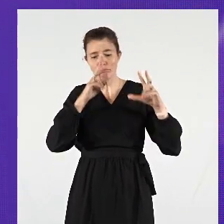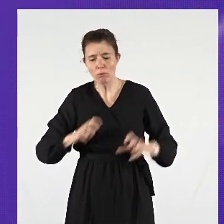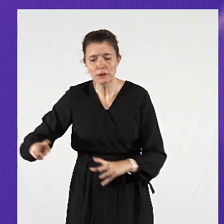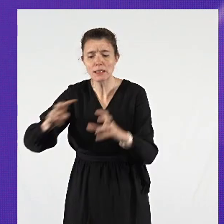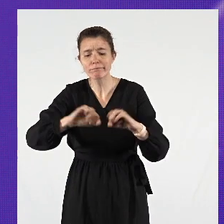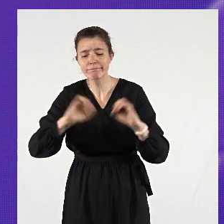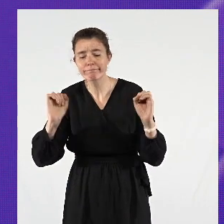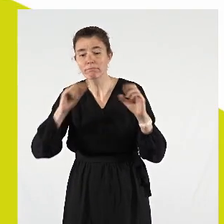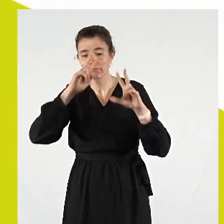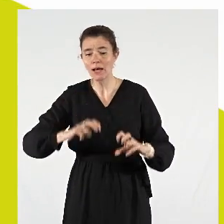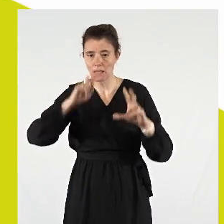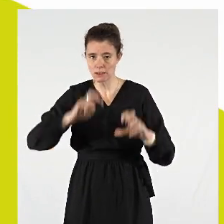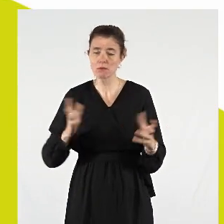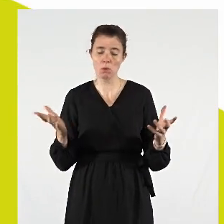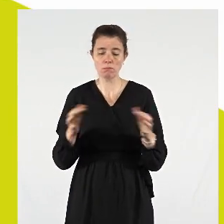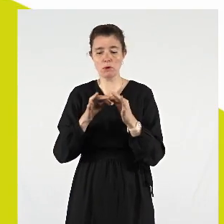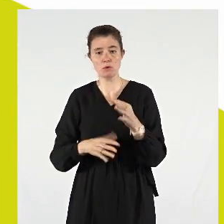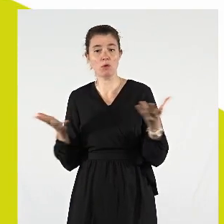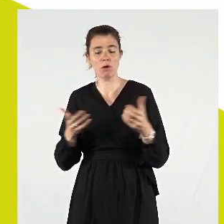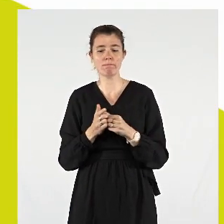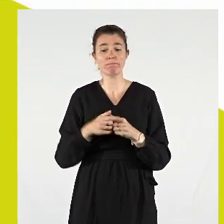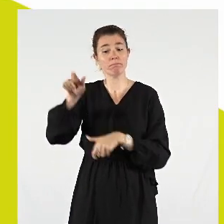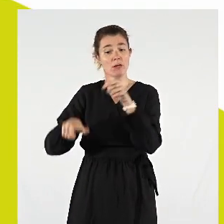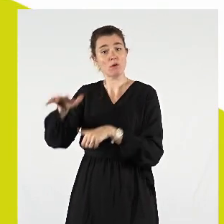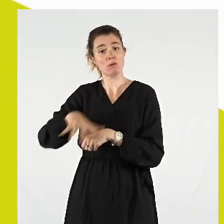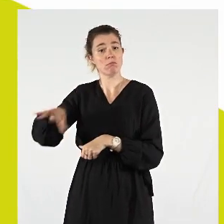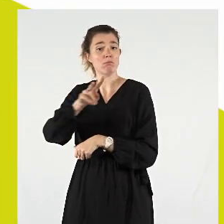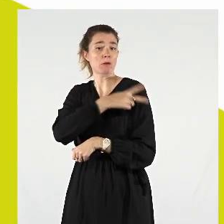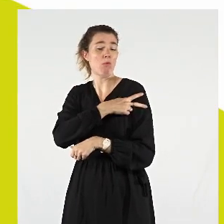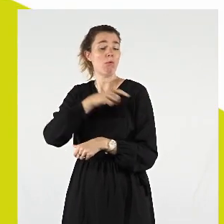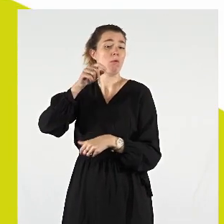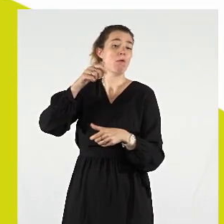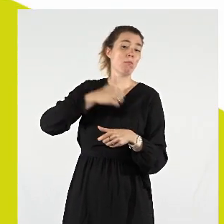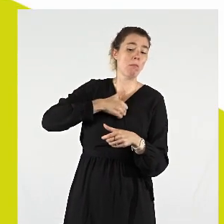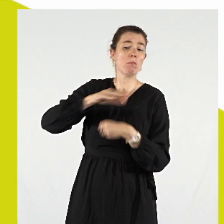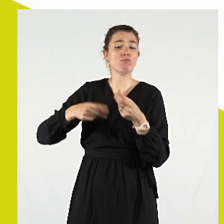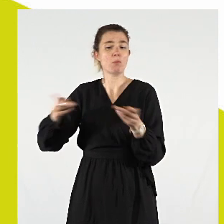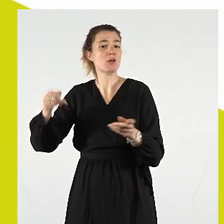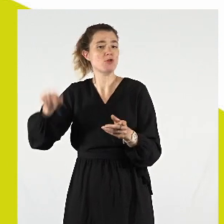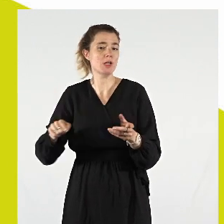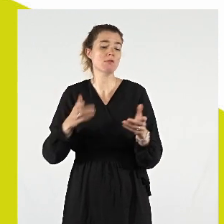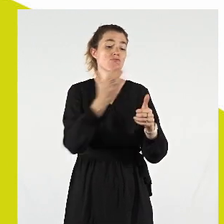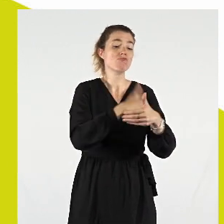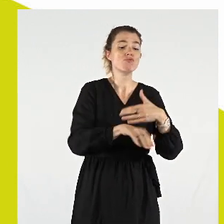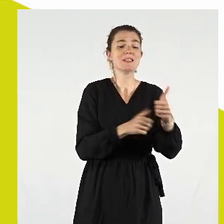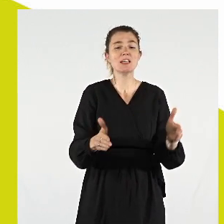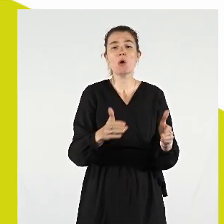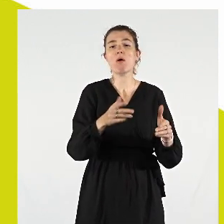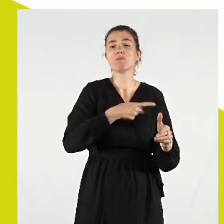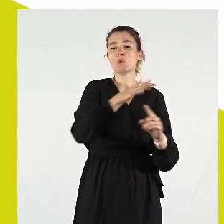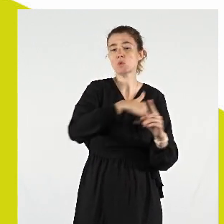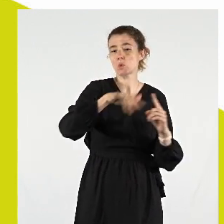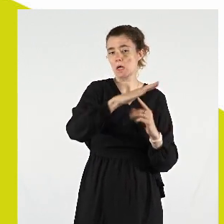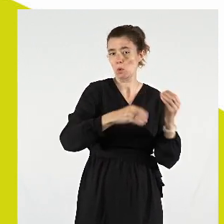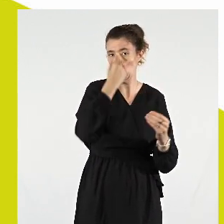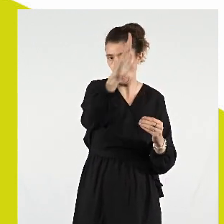d'abord, on se rend compte qu'il y a une obligation des employeurs, qu'ils soient publics ou privés, dans notre secteur médico-social ou ailleurs, qui est d'avoir une démarche